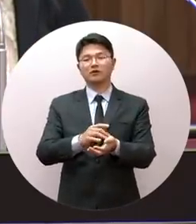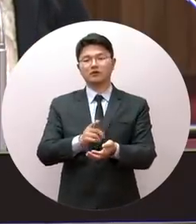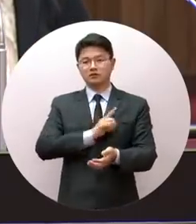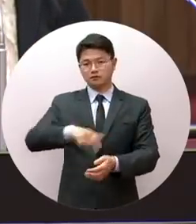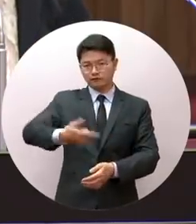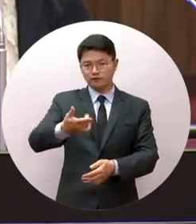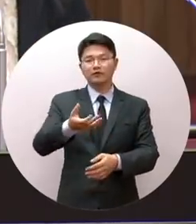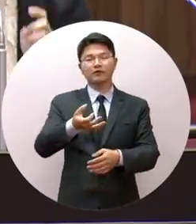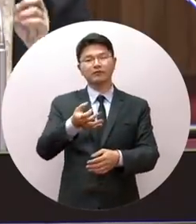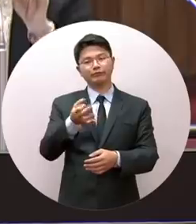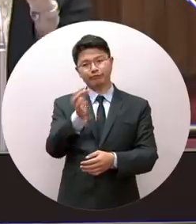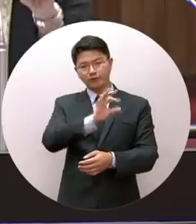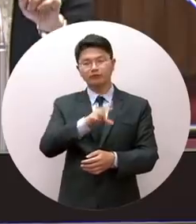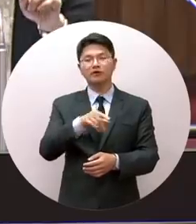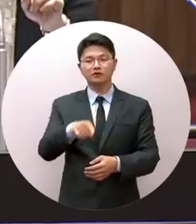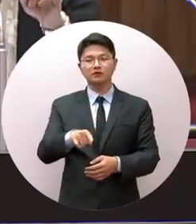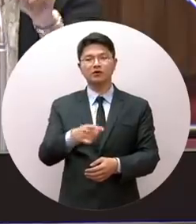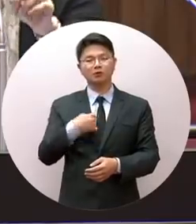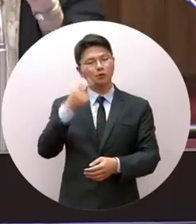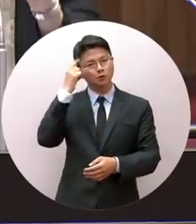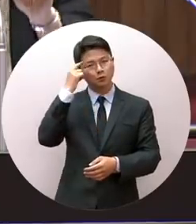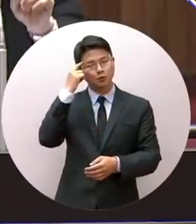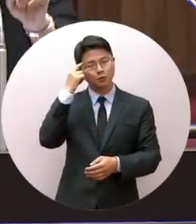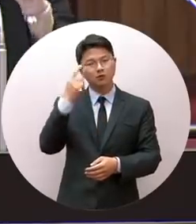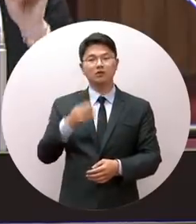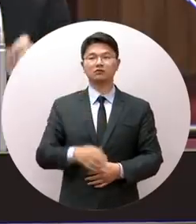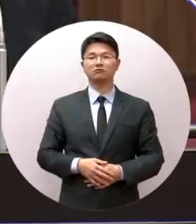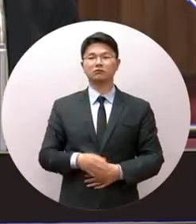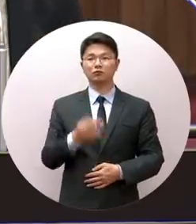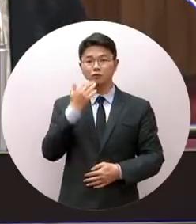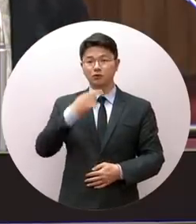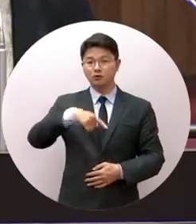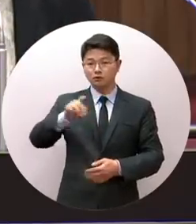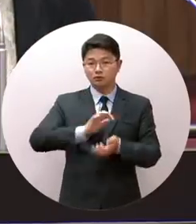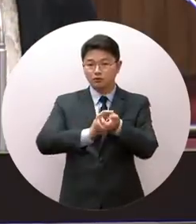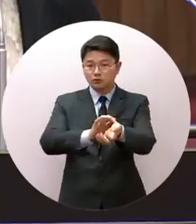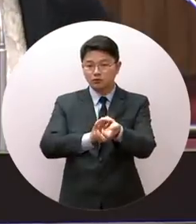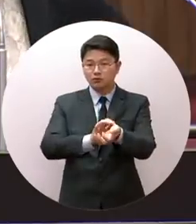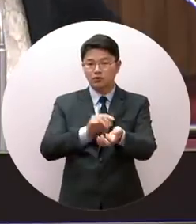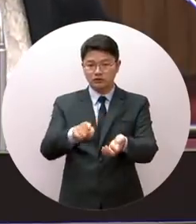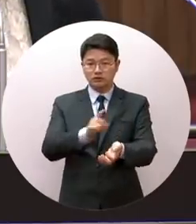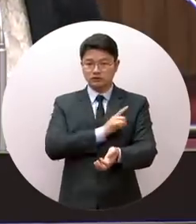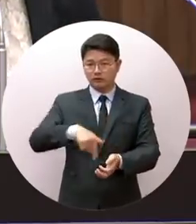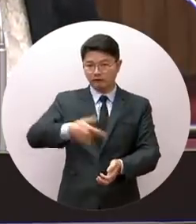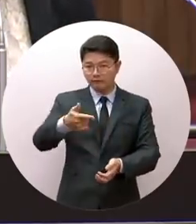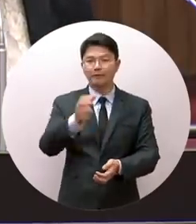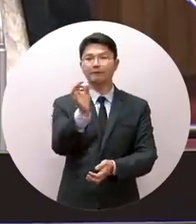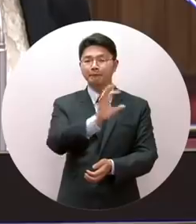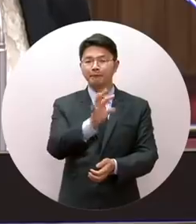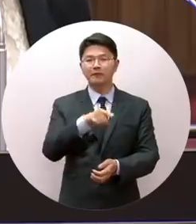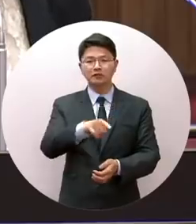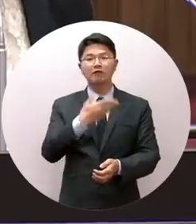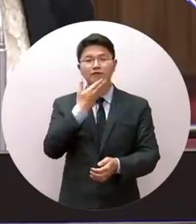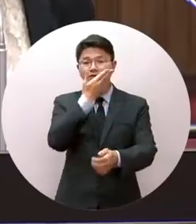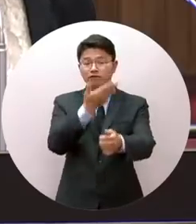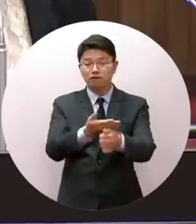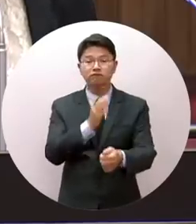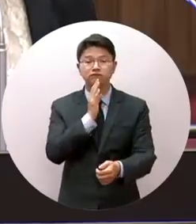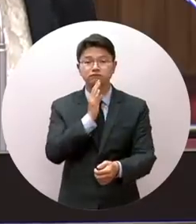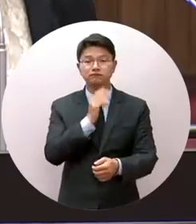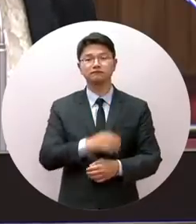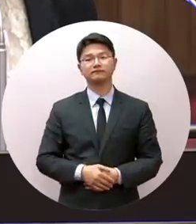好的政策，但是有一些部分我要厘清，就是就医免负担的部分哦，你现在给他们一些福利哦。